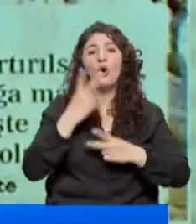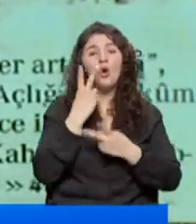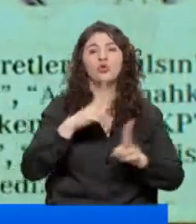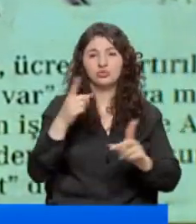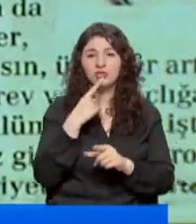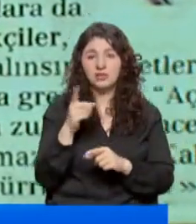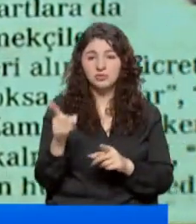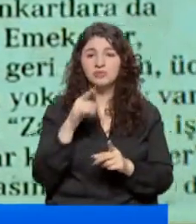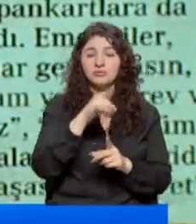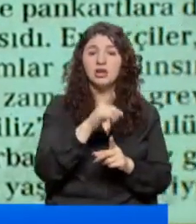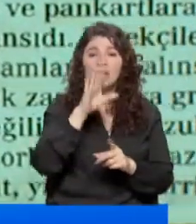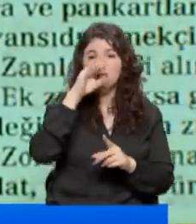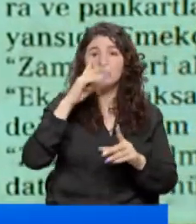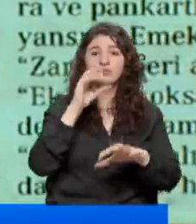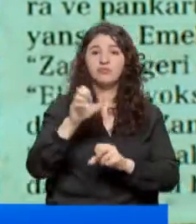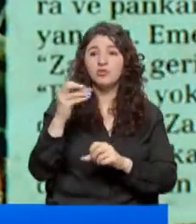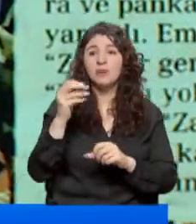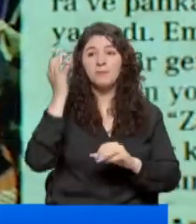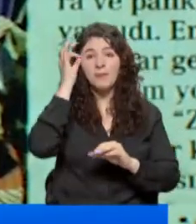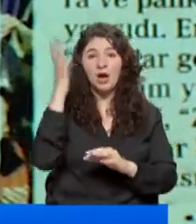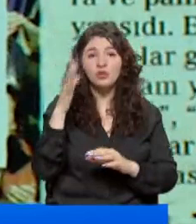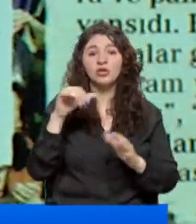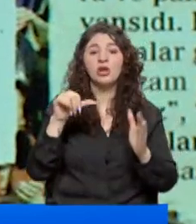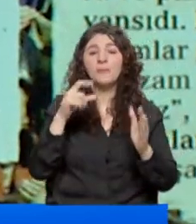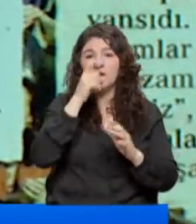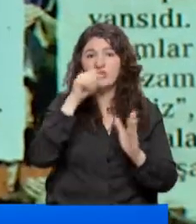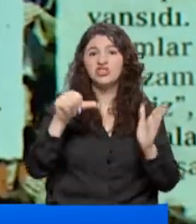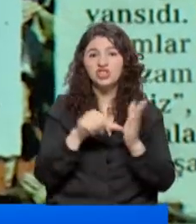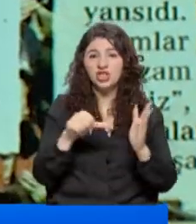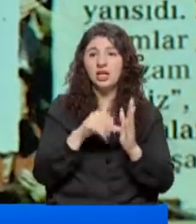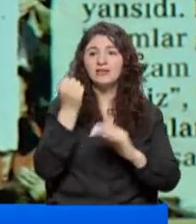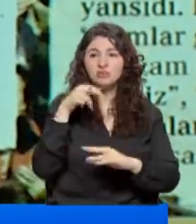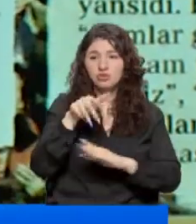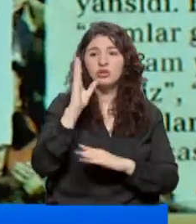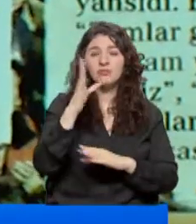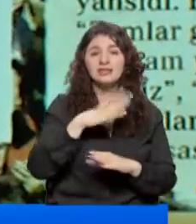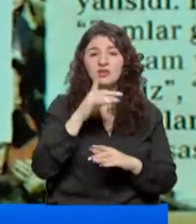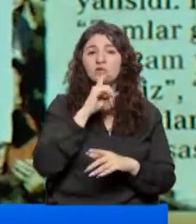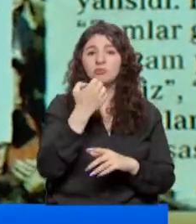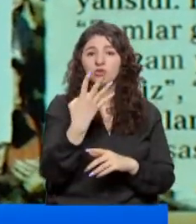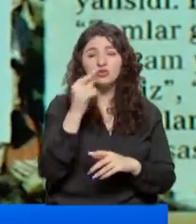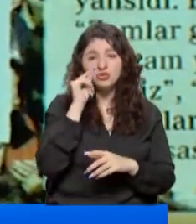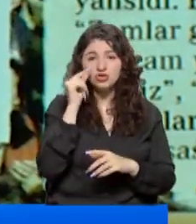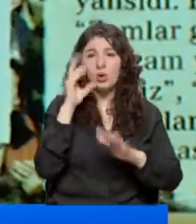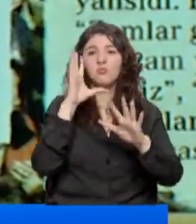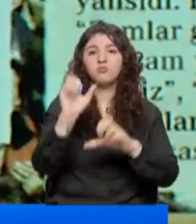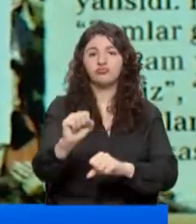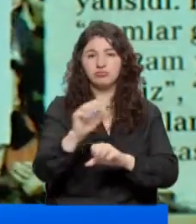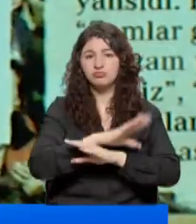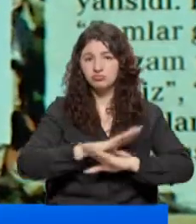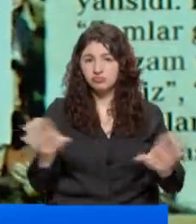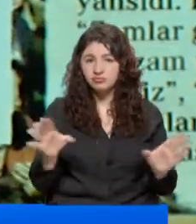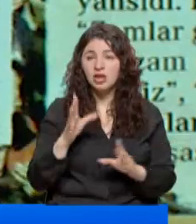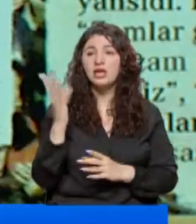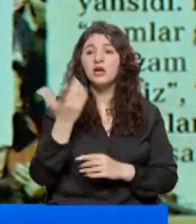alınanlar oldu İstanbul'da Beyoğlu Beşiktaş ve Şişli olmak üzere Taksim'e yürümek isteyen 164 kişiyi gözaltına